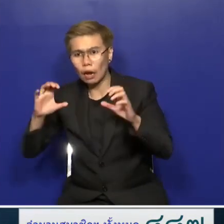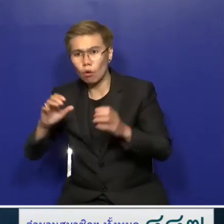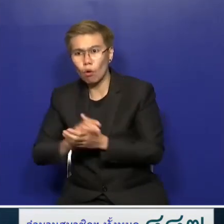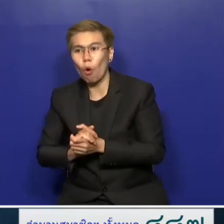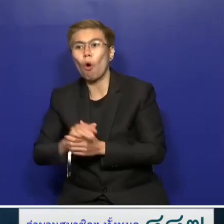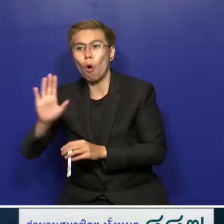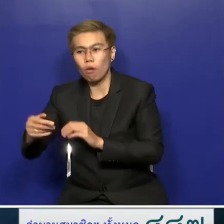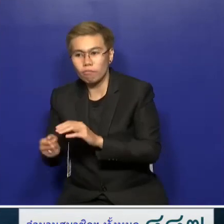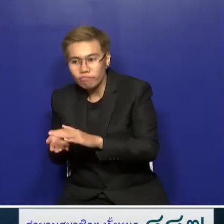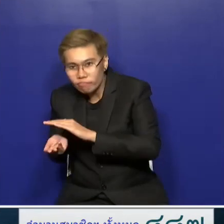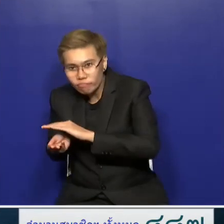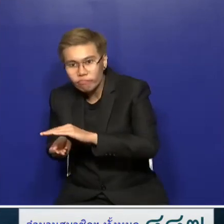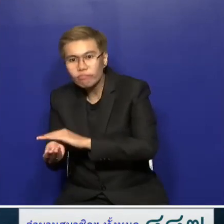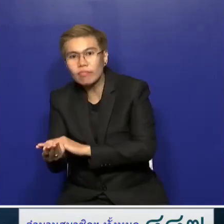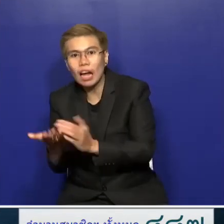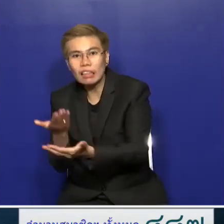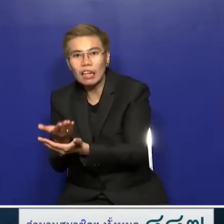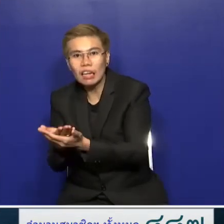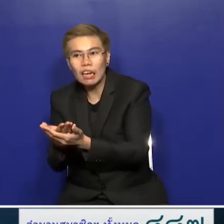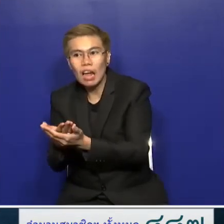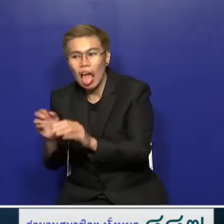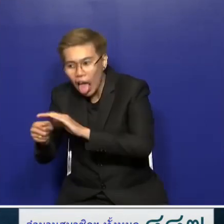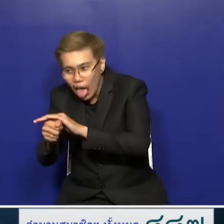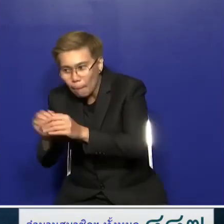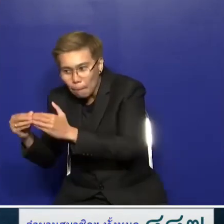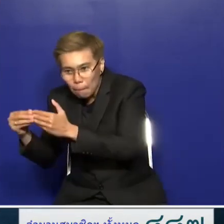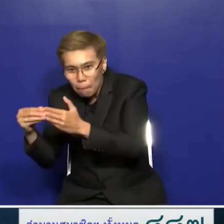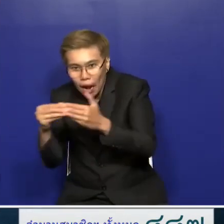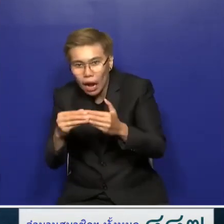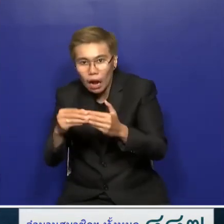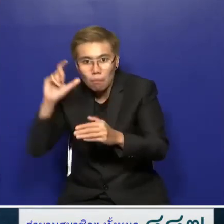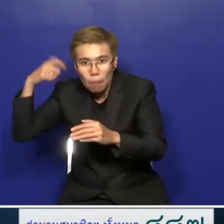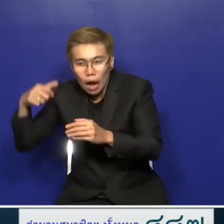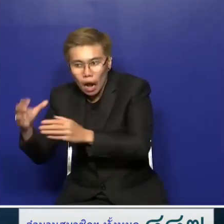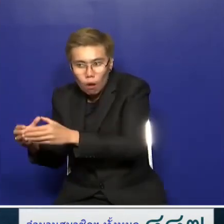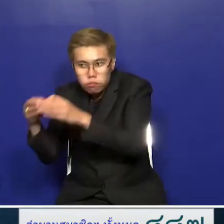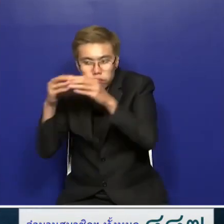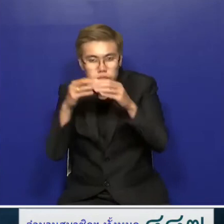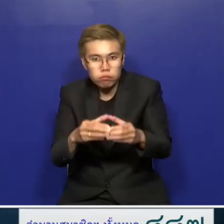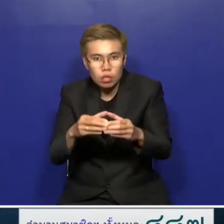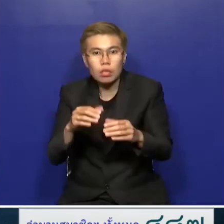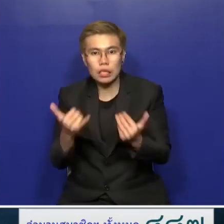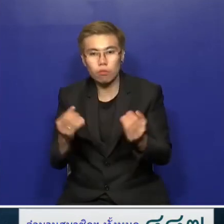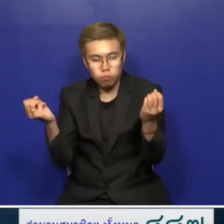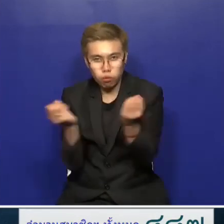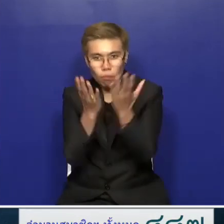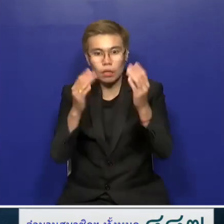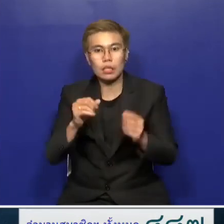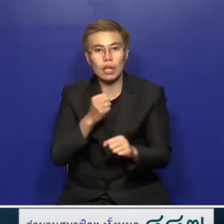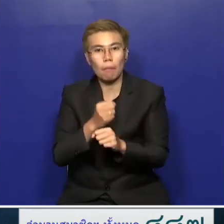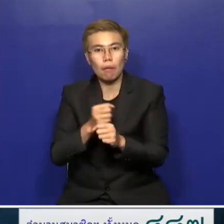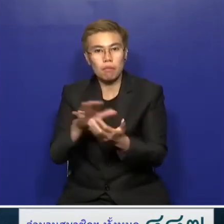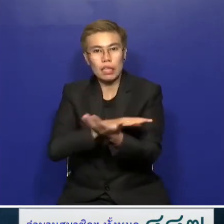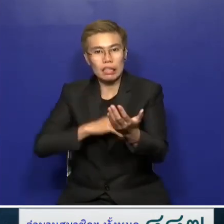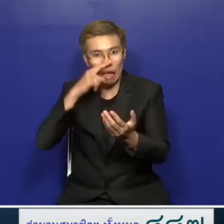กระท็ Mollyทำได้ปัิประเทศชาติ challenges